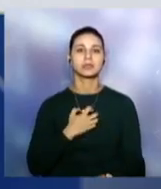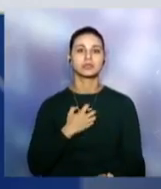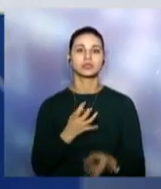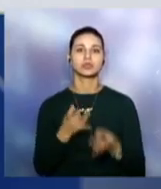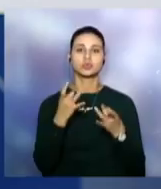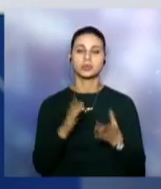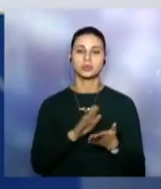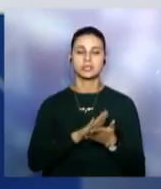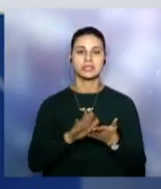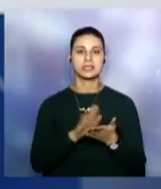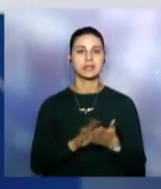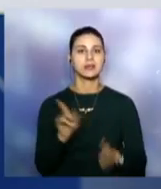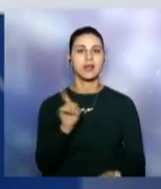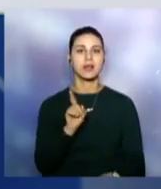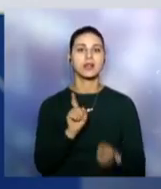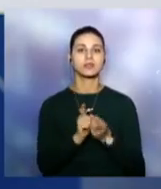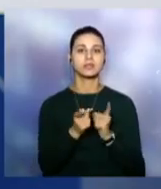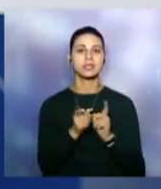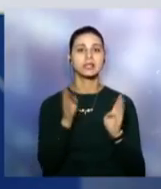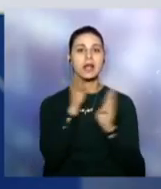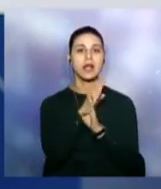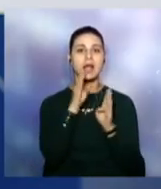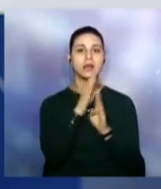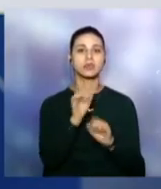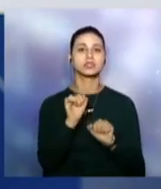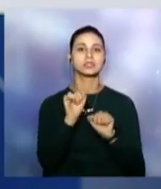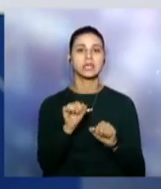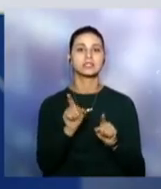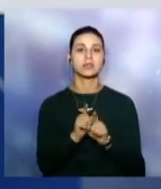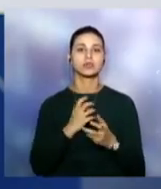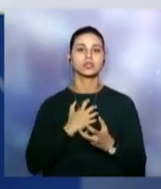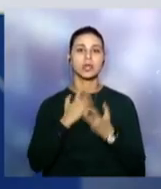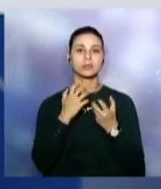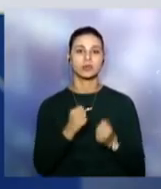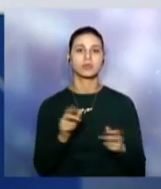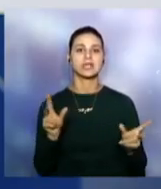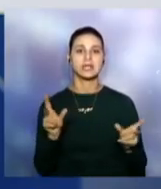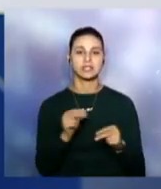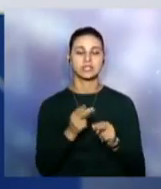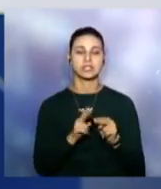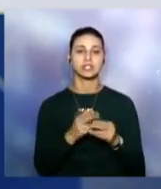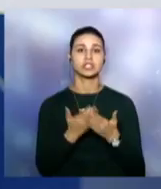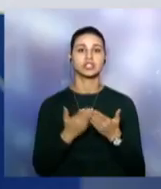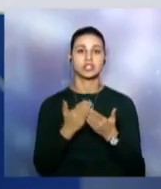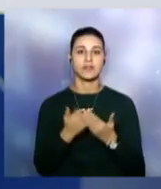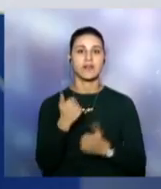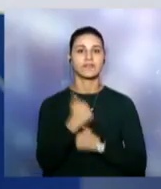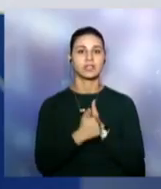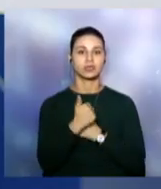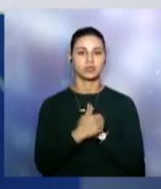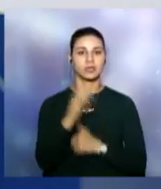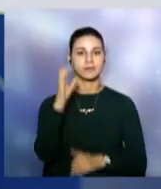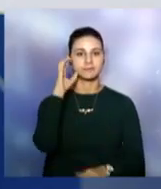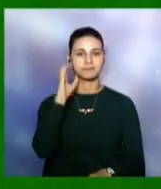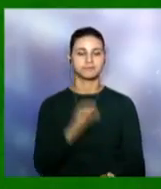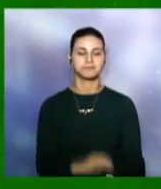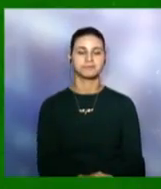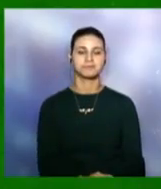უბრალოდ ჰიგიენისათვის, არამედ გარემოს და საკუთარი ჯანმრთელობის გადასარჩენად ყველა ის რჩევა, რომელიც არის ჩვენს ვიქტორინაში.